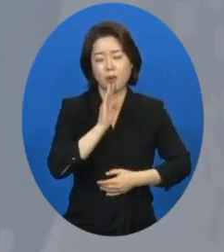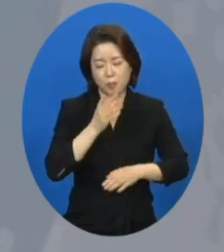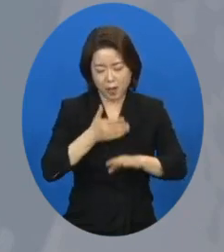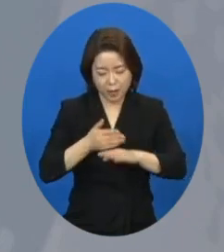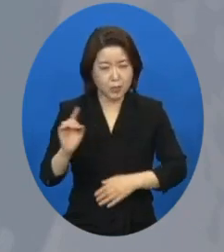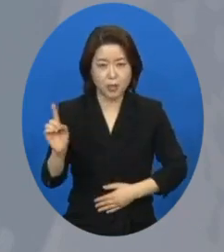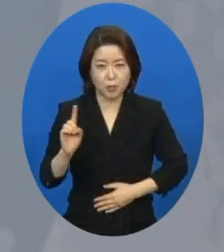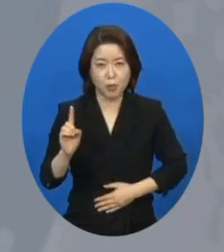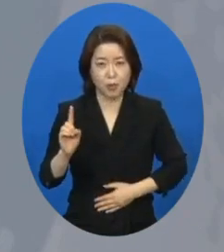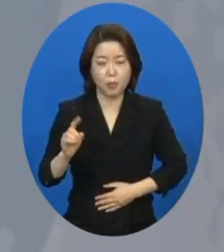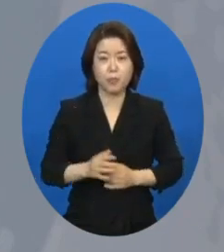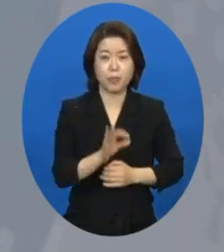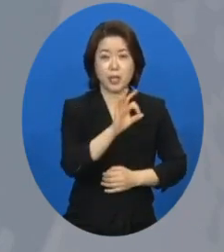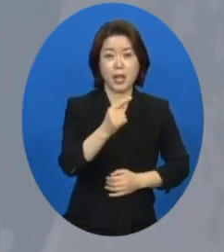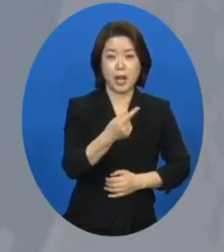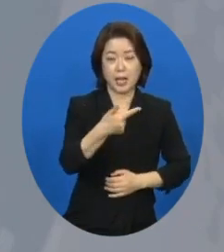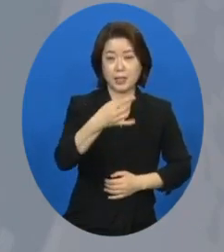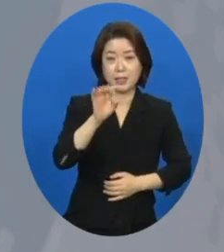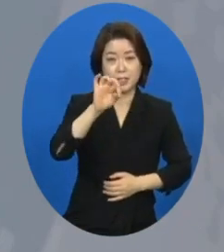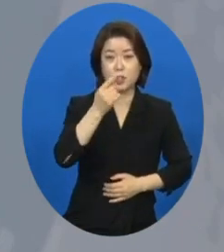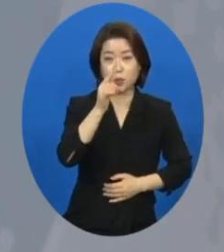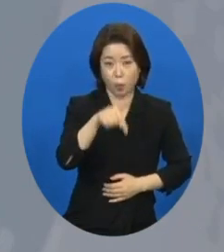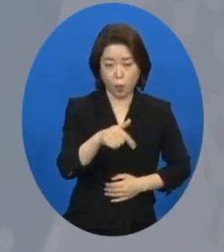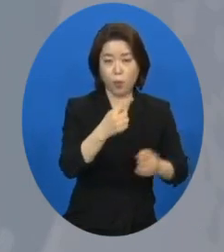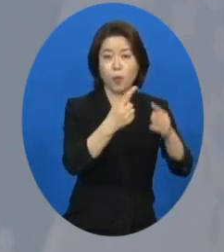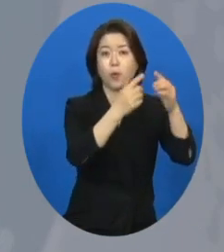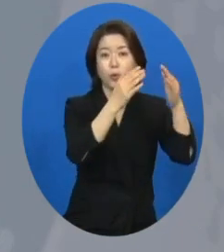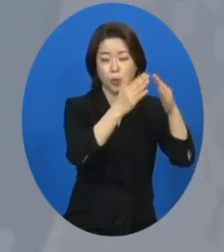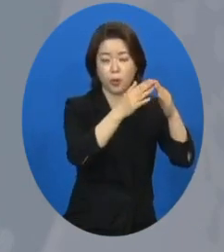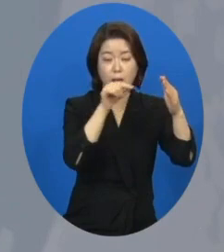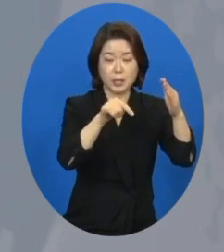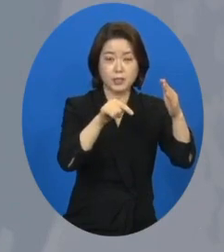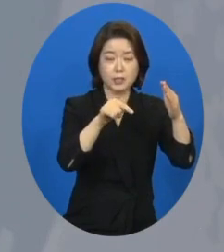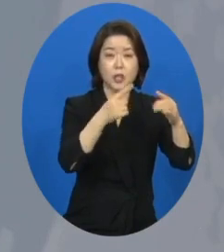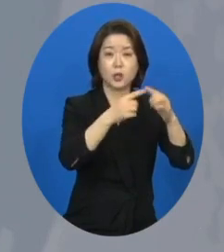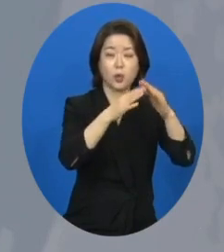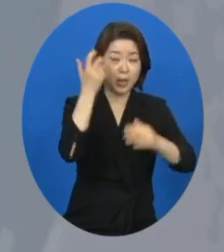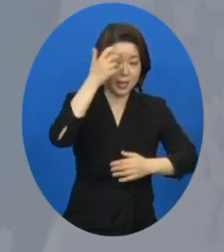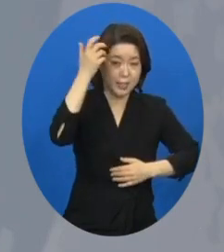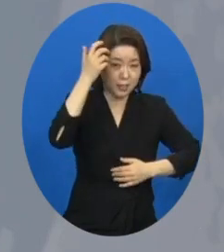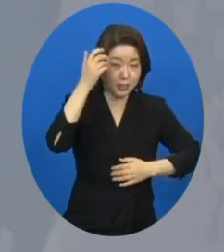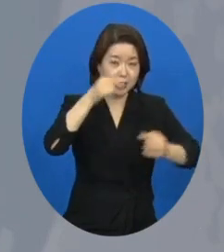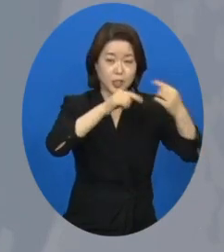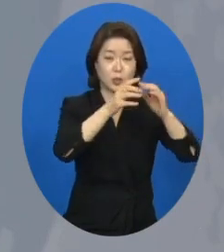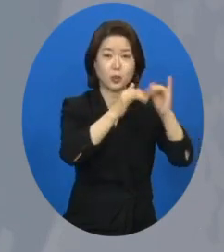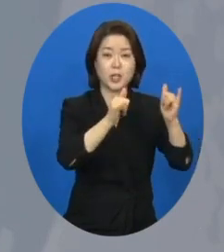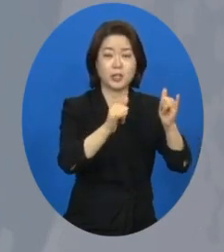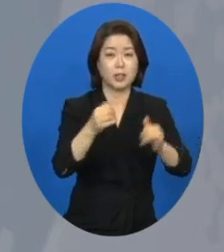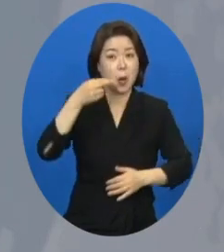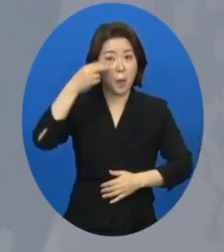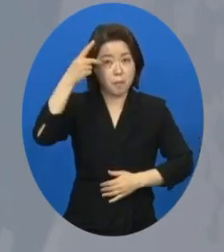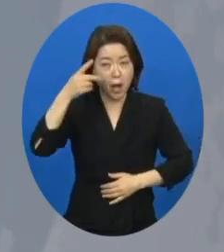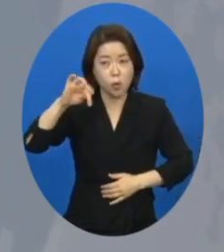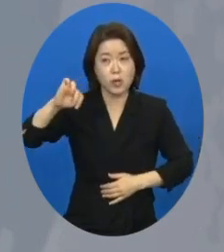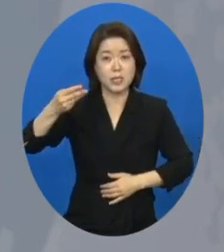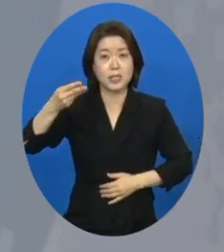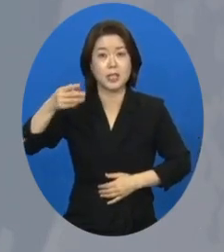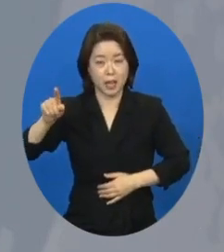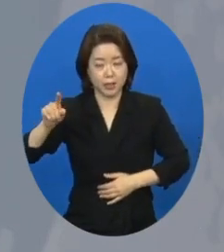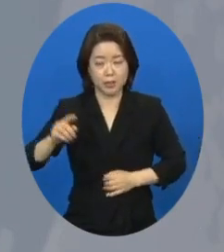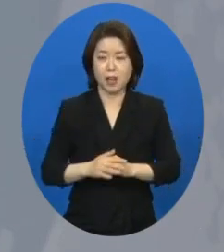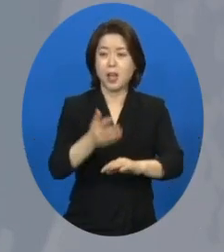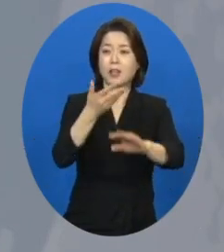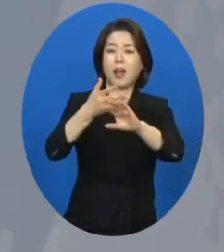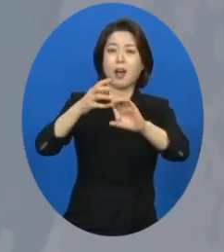것이 안디옥 교회가 그 교회의 영적 지도자였던 바울과 실라를 이방인